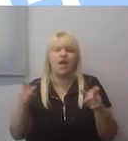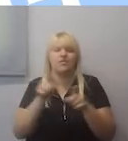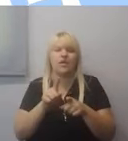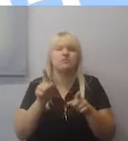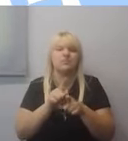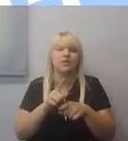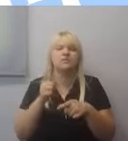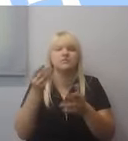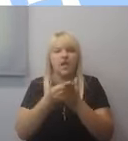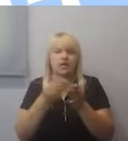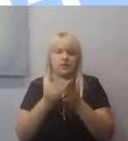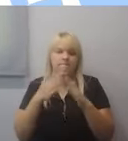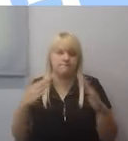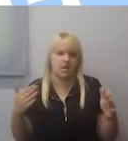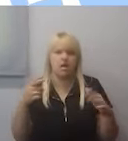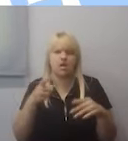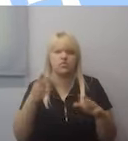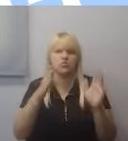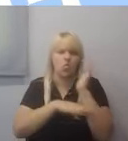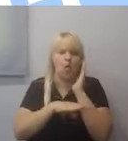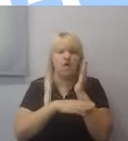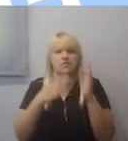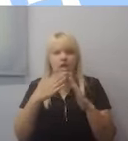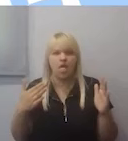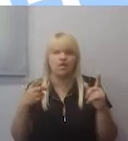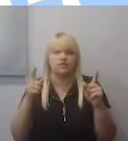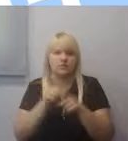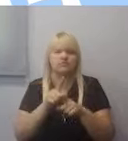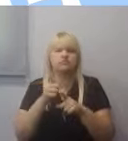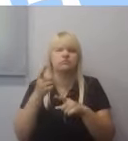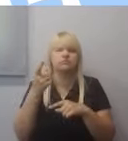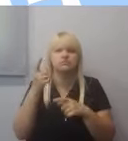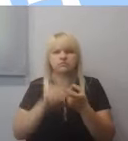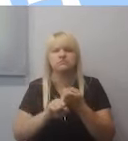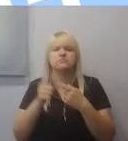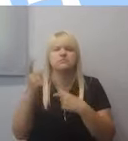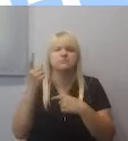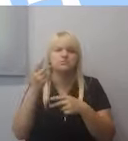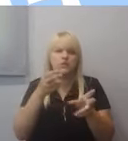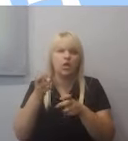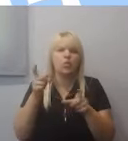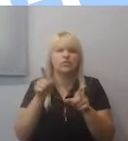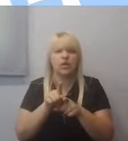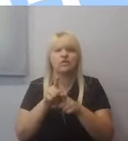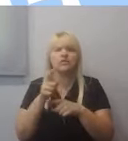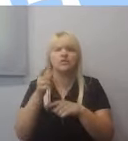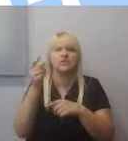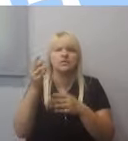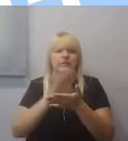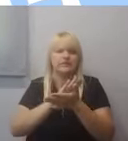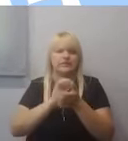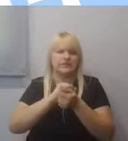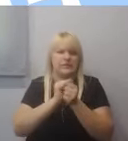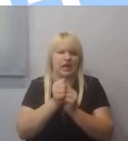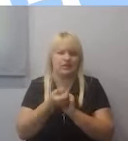ēkas koka ēka viņa atkarībā protams no ieročiem viņa ir tā kā siers ja koka ēkā var